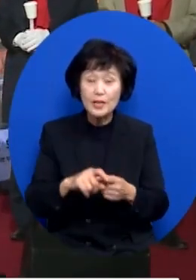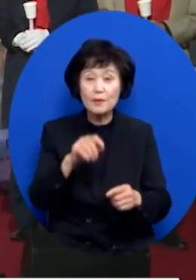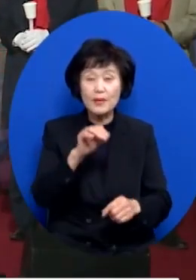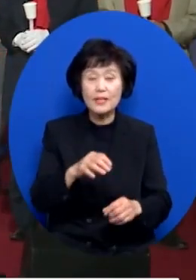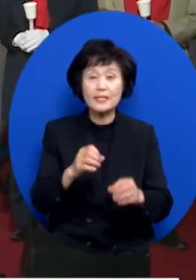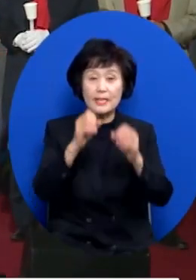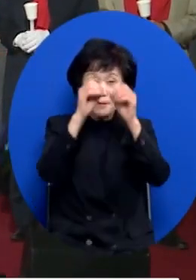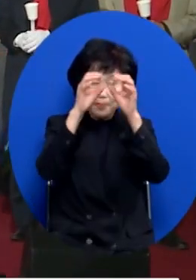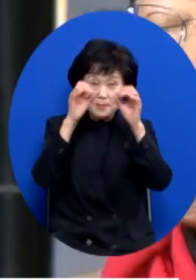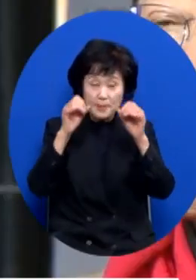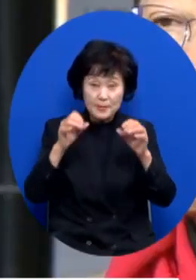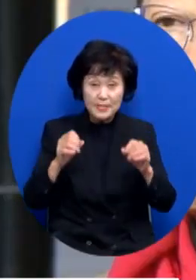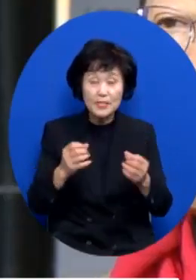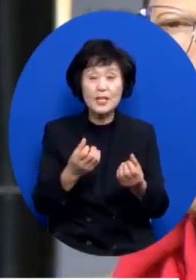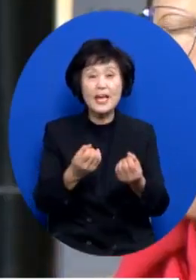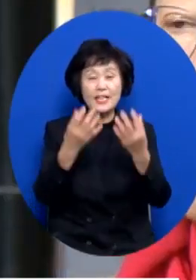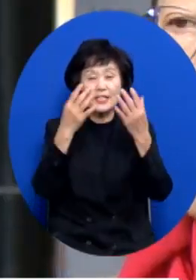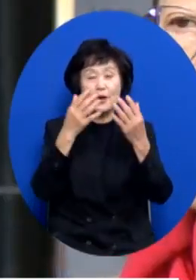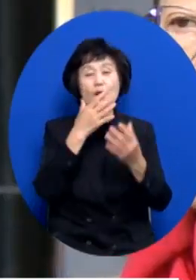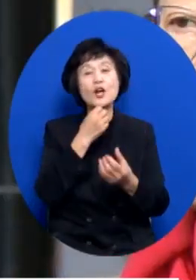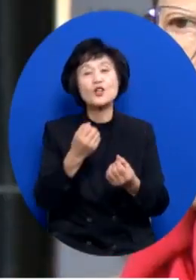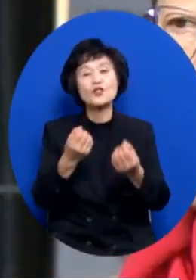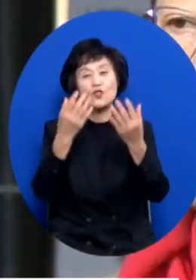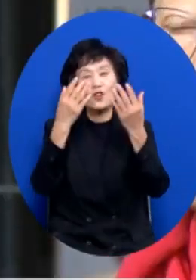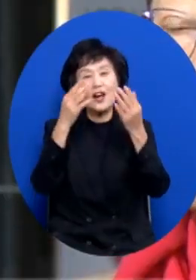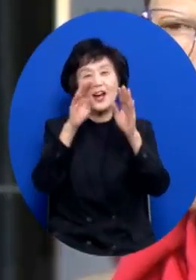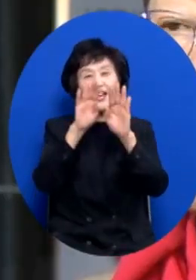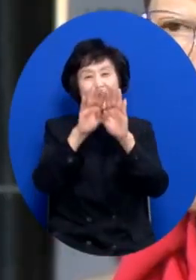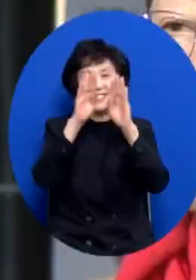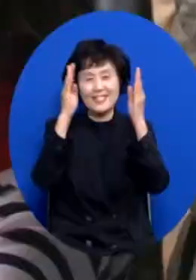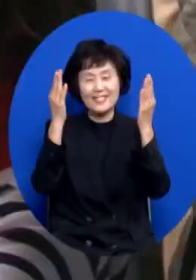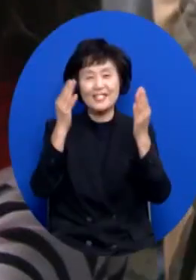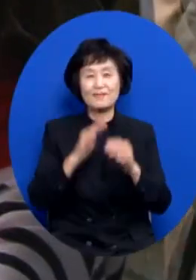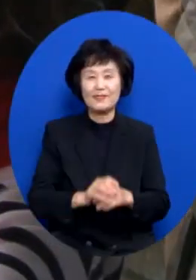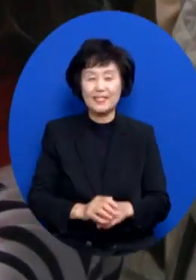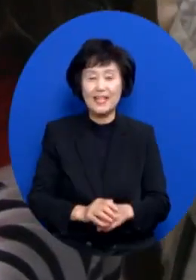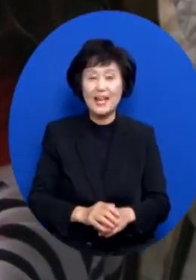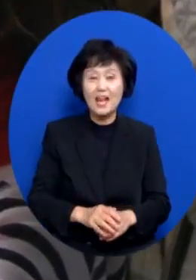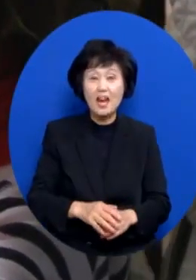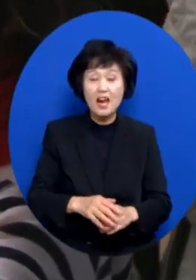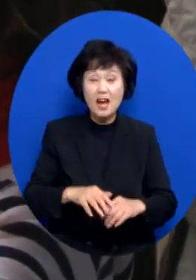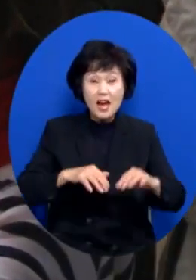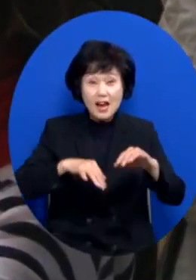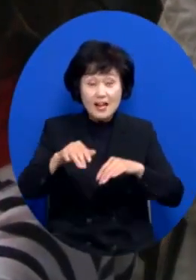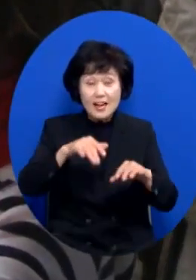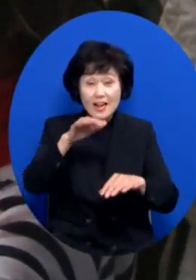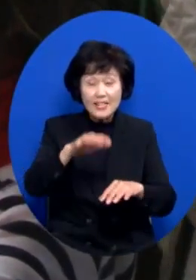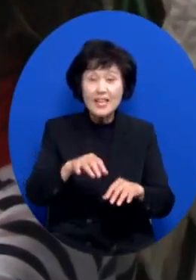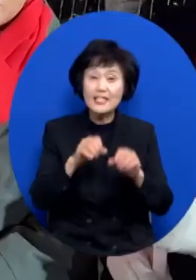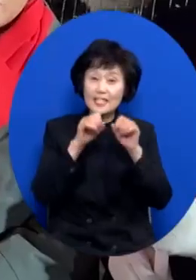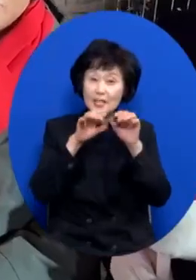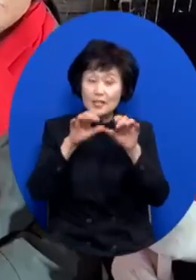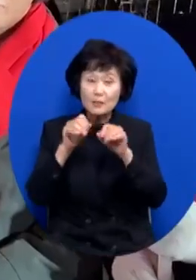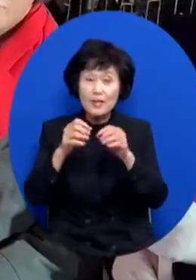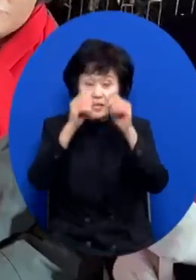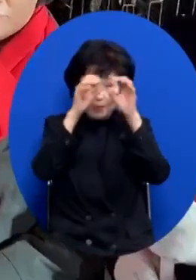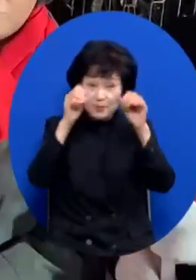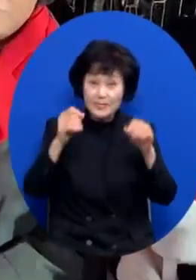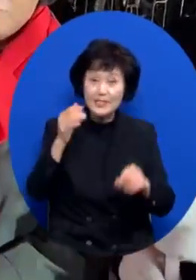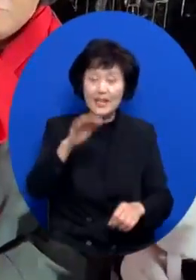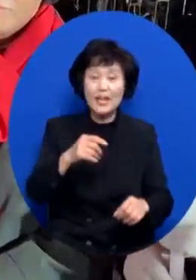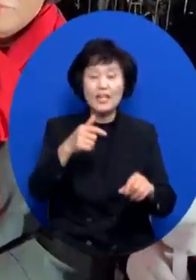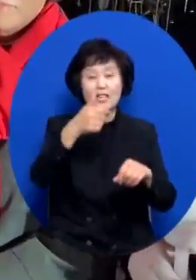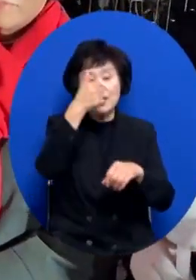성탄트리 점등식과 축하 공연을 열었습니다. 대구 동성로 번화가에서 진행된 점등식에는 교계